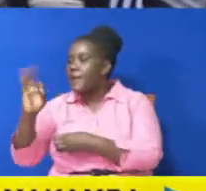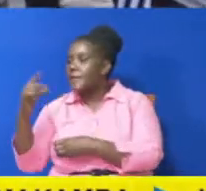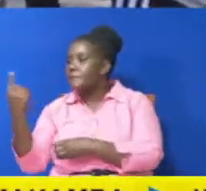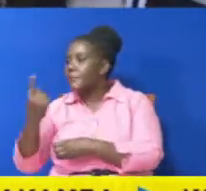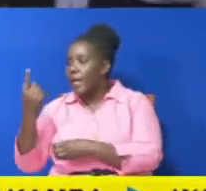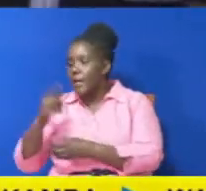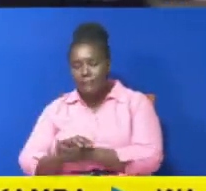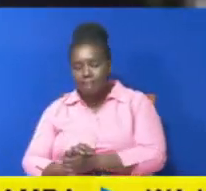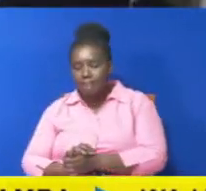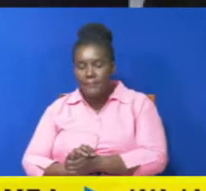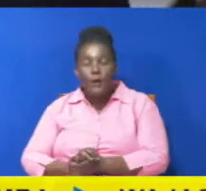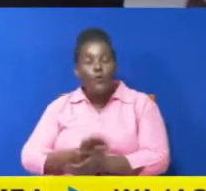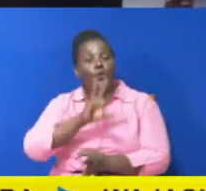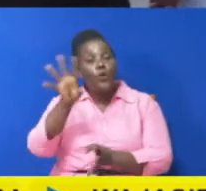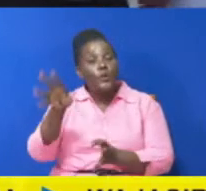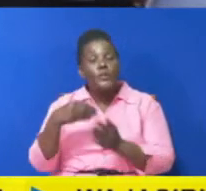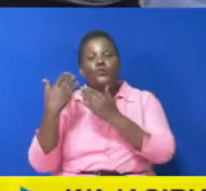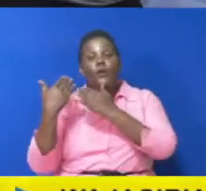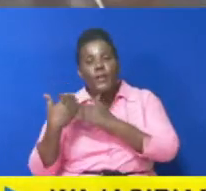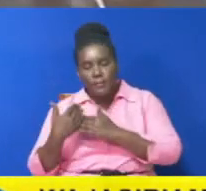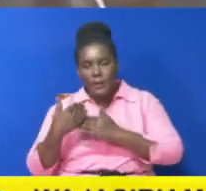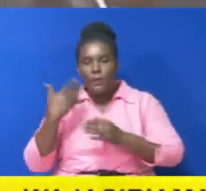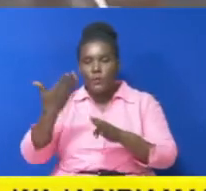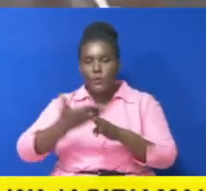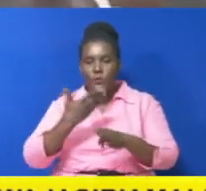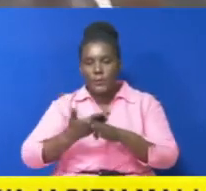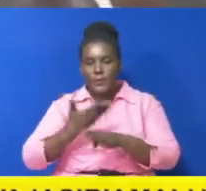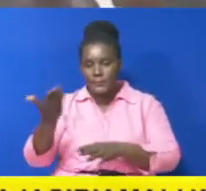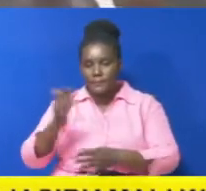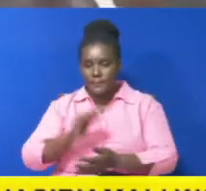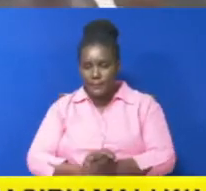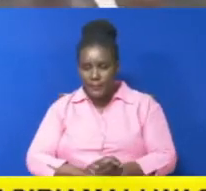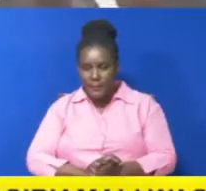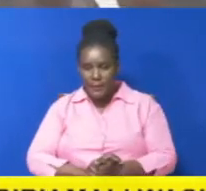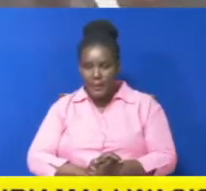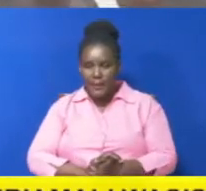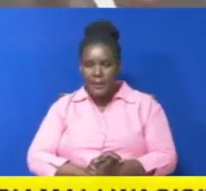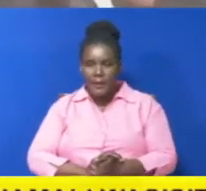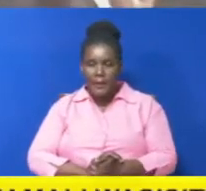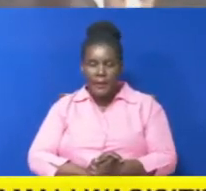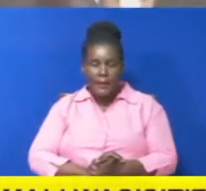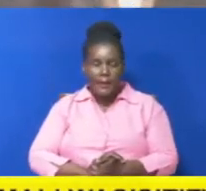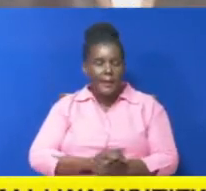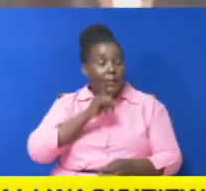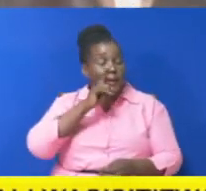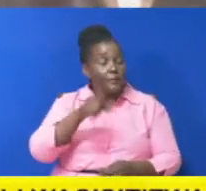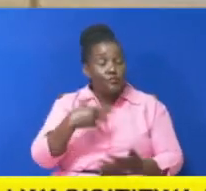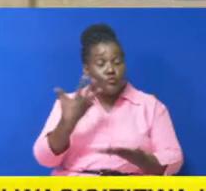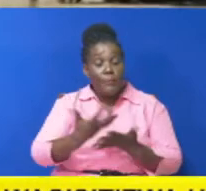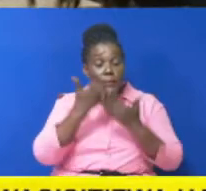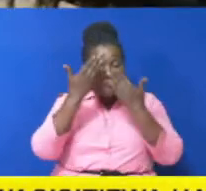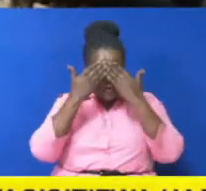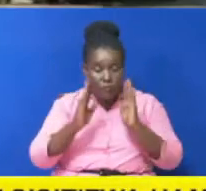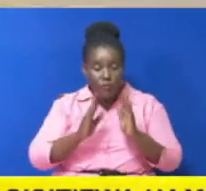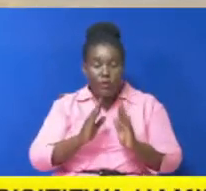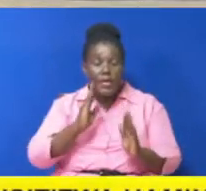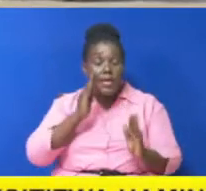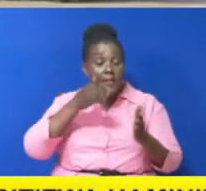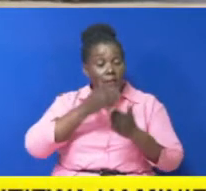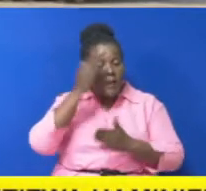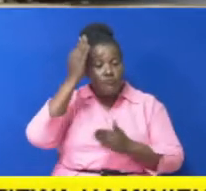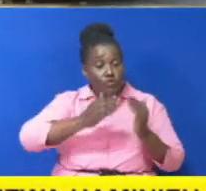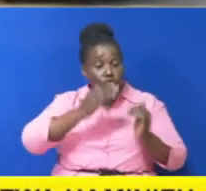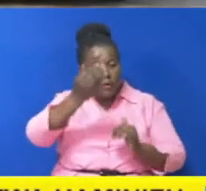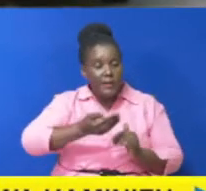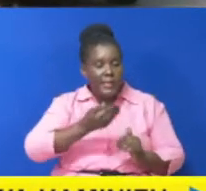zoezi la watu wote. Kwa hiyo inapofika mwisho wa mwezi asubuhi, hakikisha umetoka nje ya eneo lako umelifanyia usafi. Zoezi la kufanya usafi